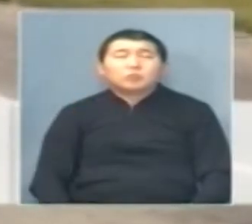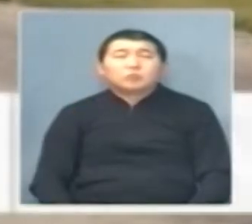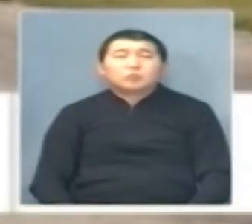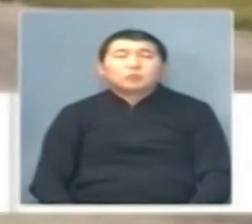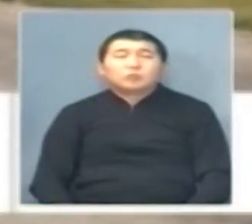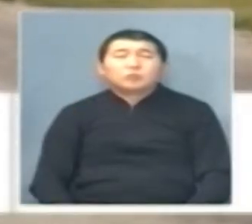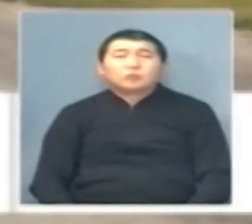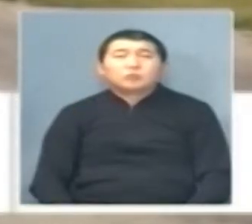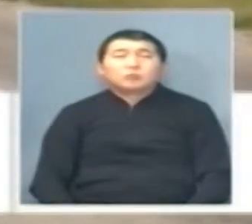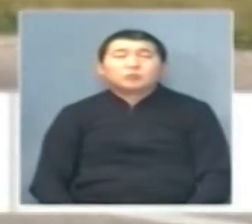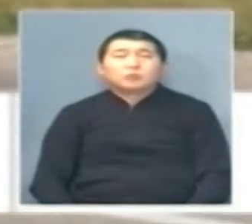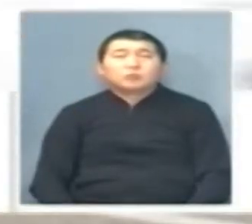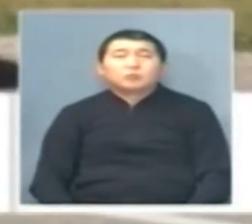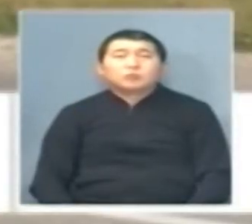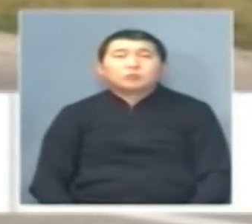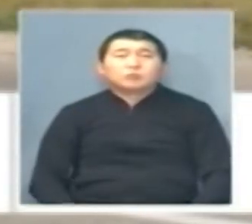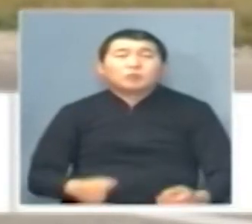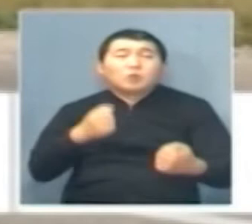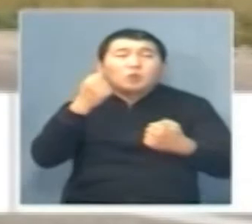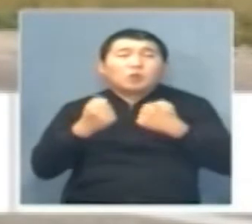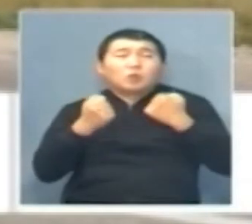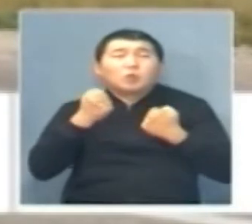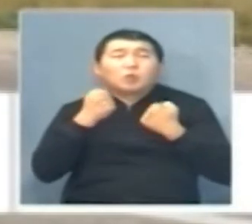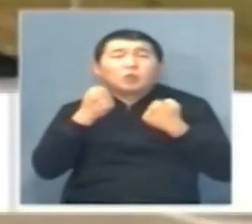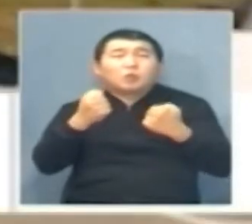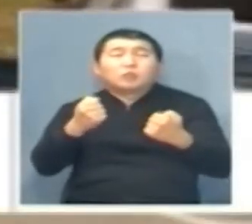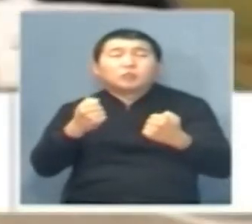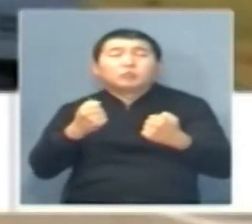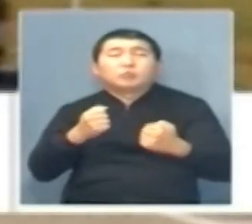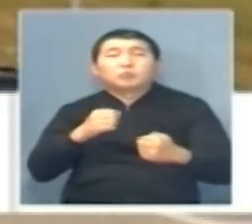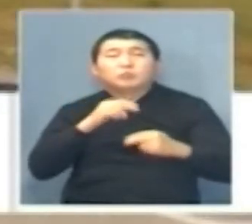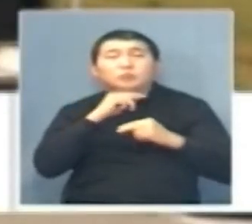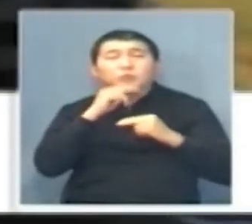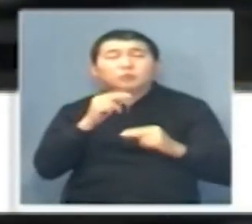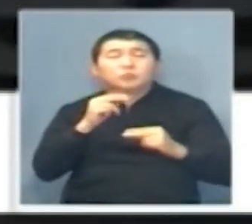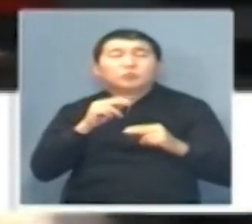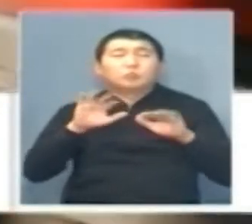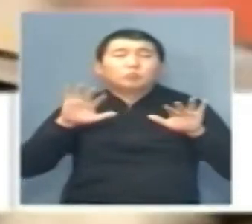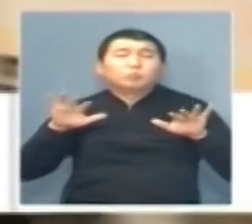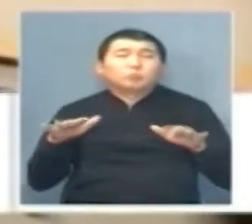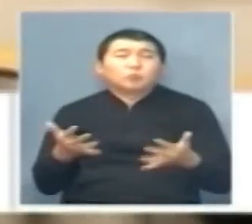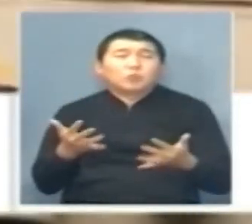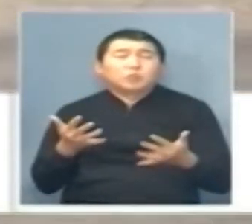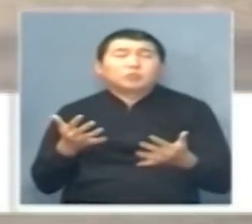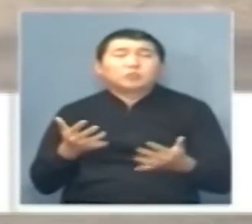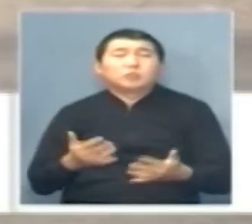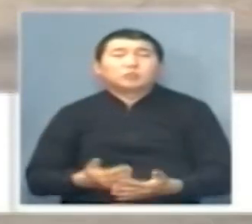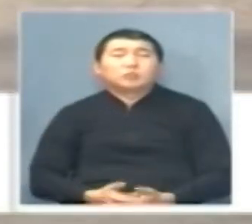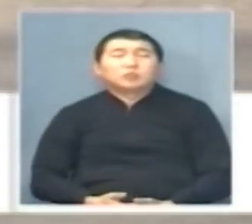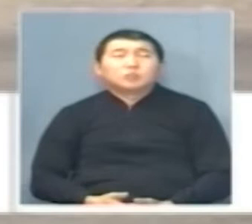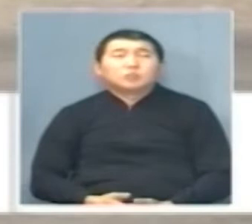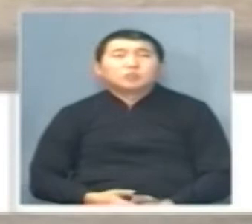Вождение требует осторожности и сконцентрированности. Превышение скорости, переутомление водителя и его отвлеченность могут